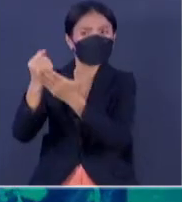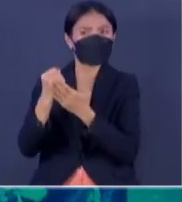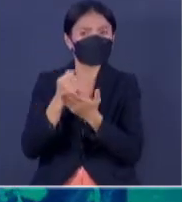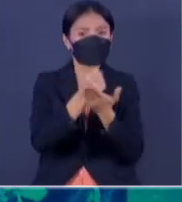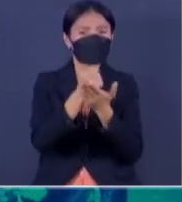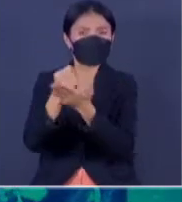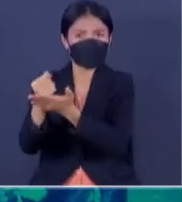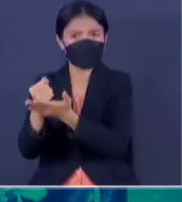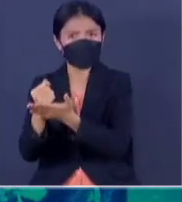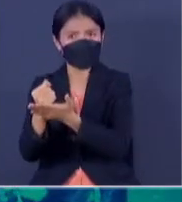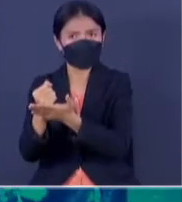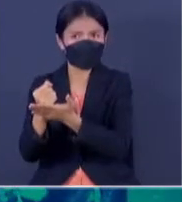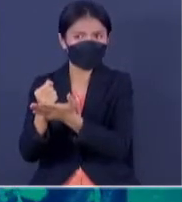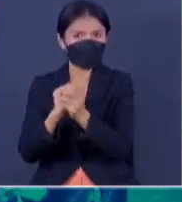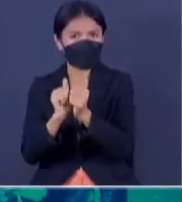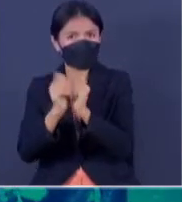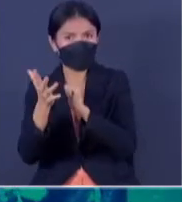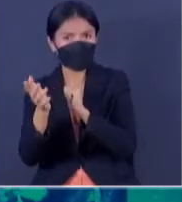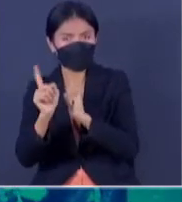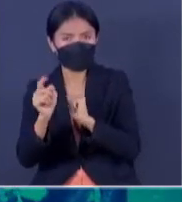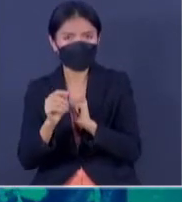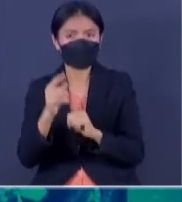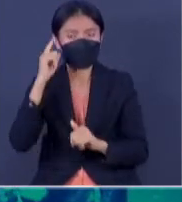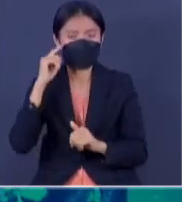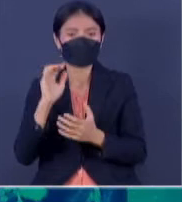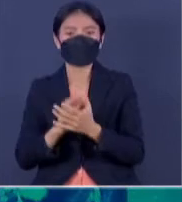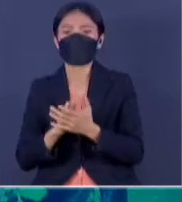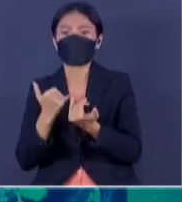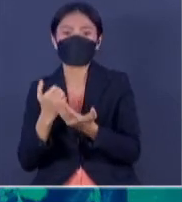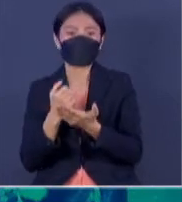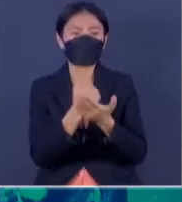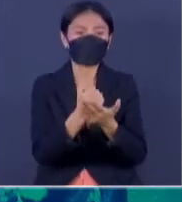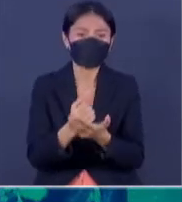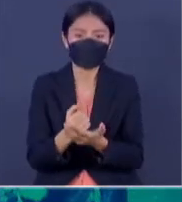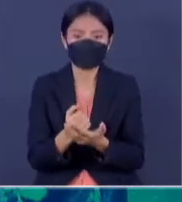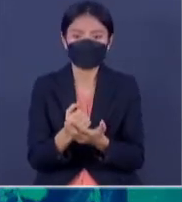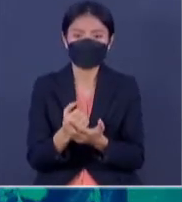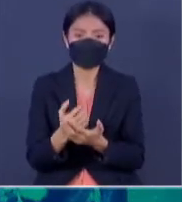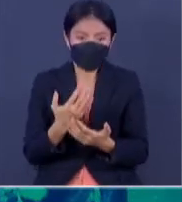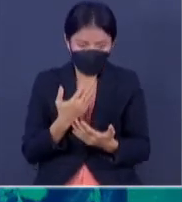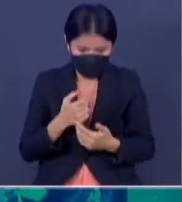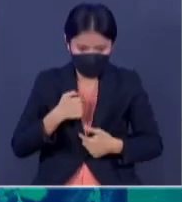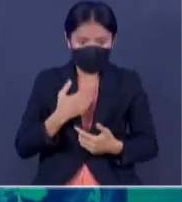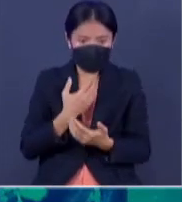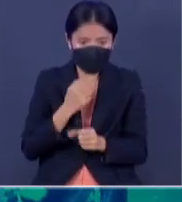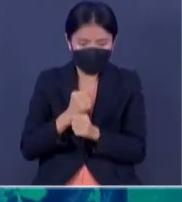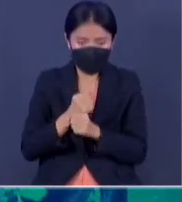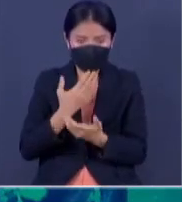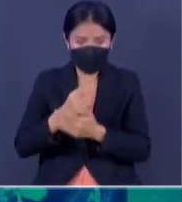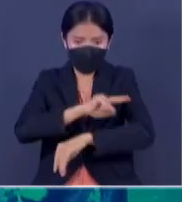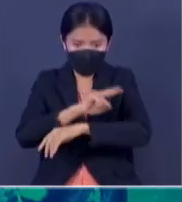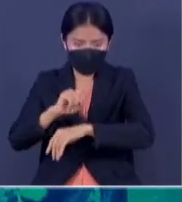ไม่ใช่ออกมาตรการออกมาปุ๊บแล้วคนที่เขาหาเช้ากินค่ำคนที่ต้องการเงินรายวันหรือแม้กระทั่งเงินเดือนที่ต้องเอาไปจับจ่ายใช้